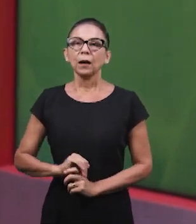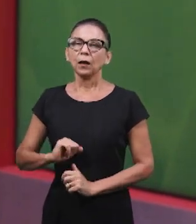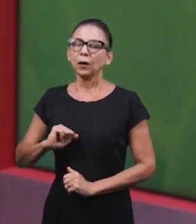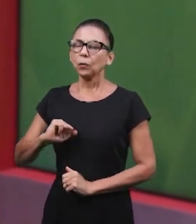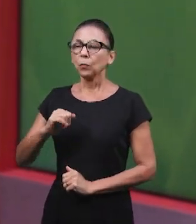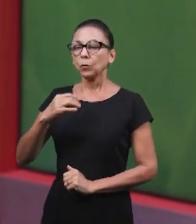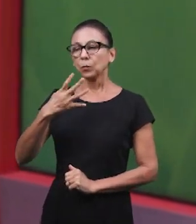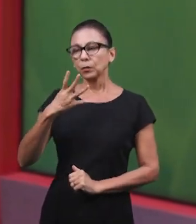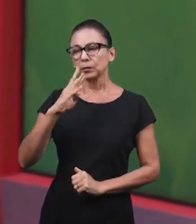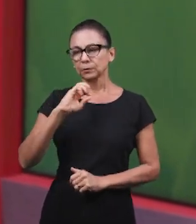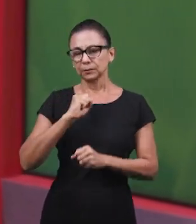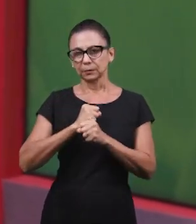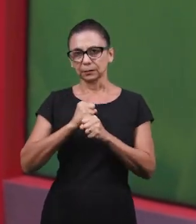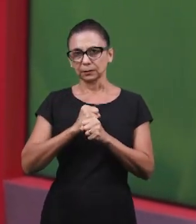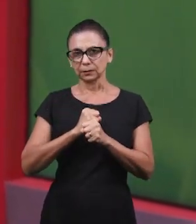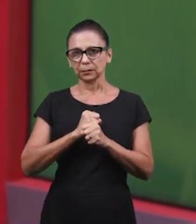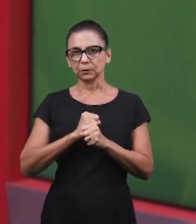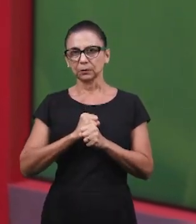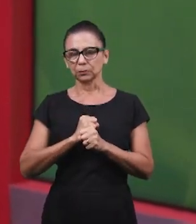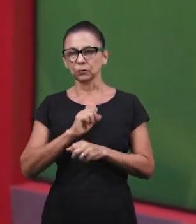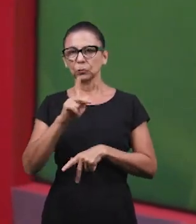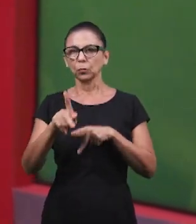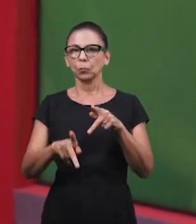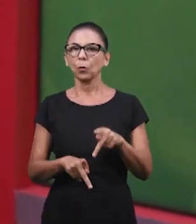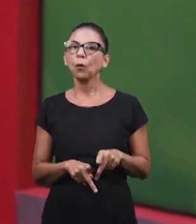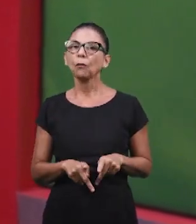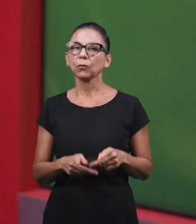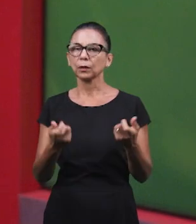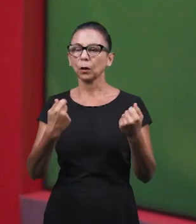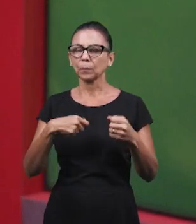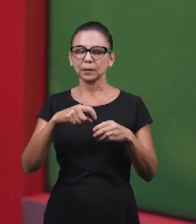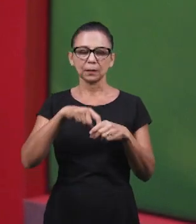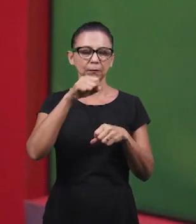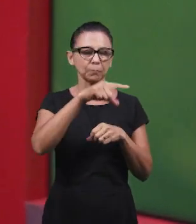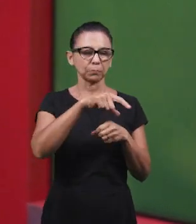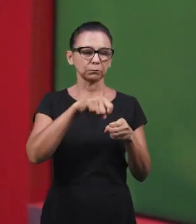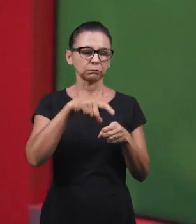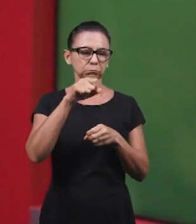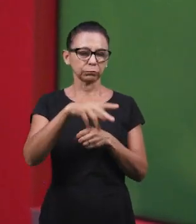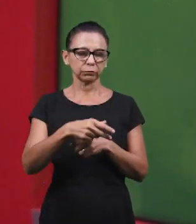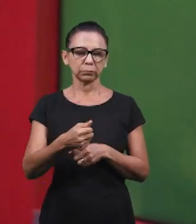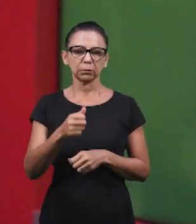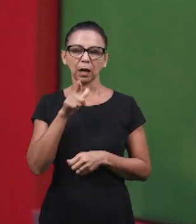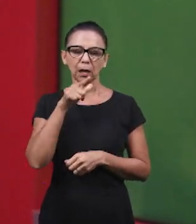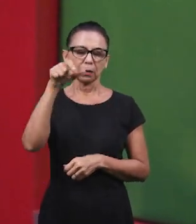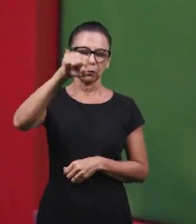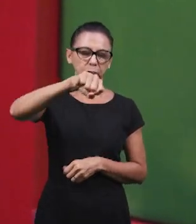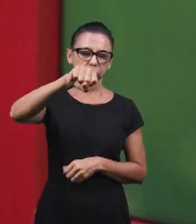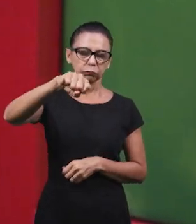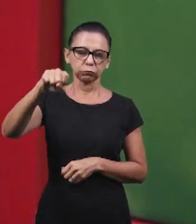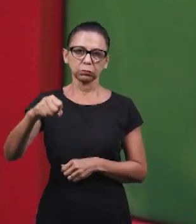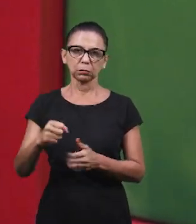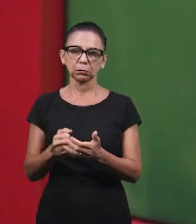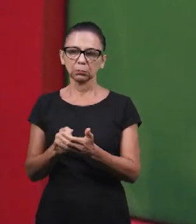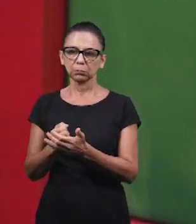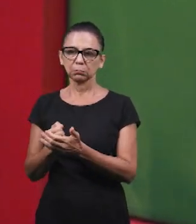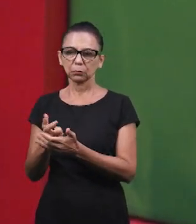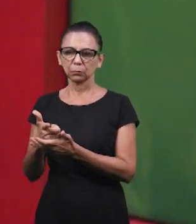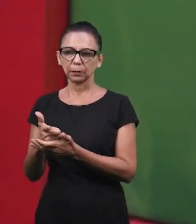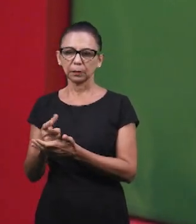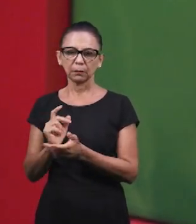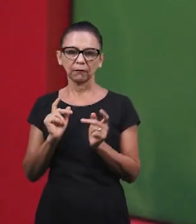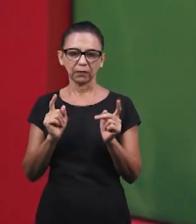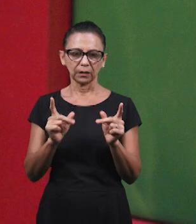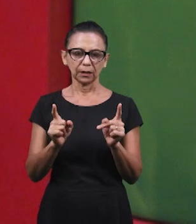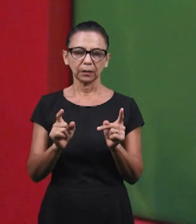sans l'avoir plantée, travaillée. Donc la manne, elle apparaissait. Là, non. On entre dans